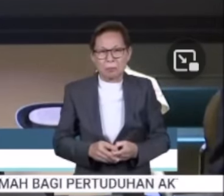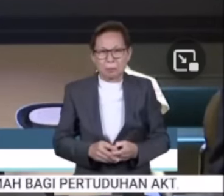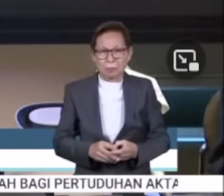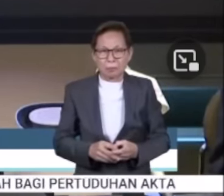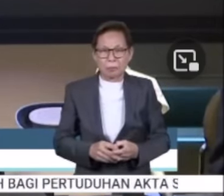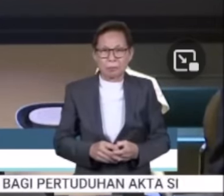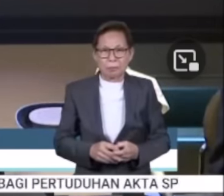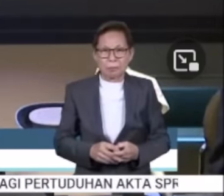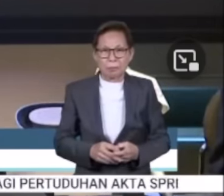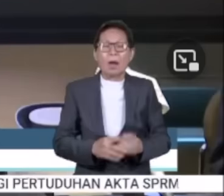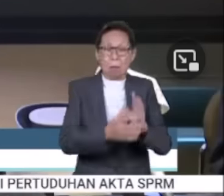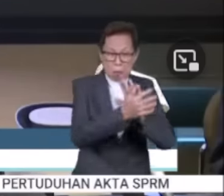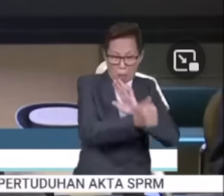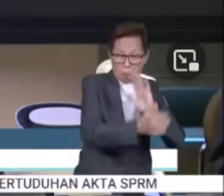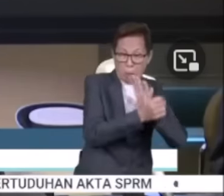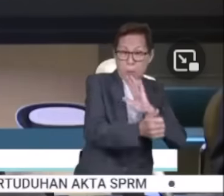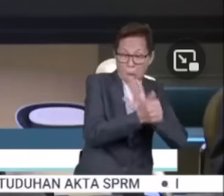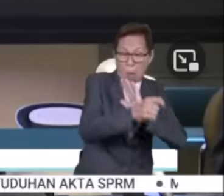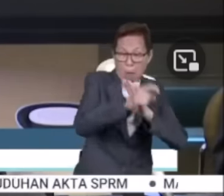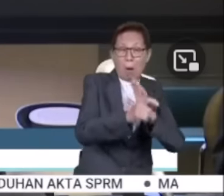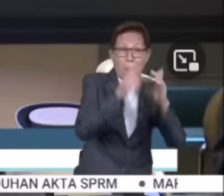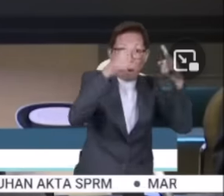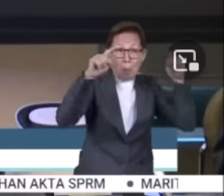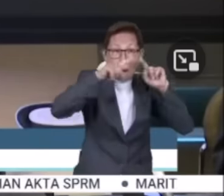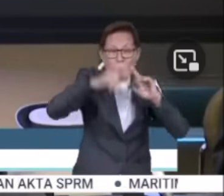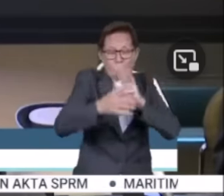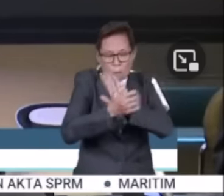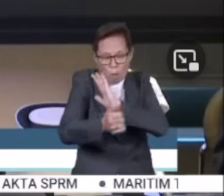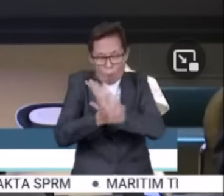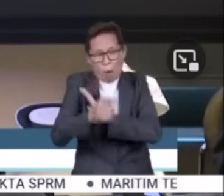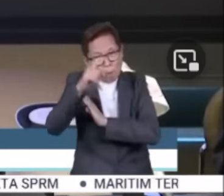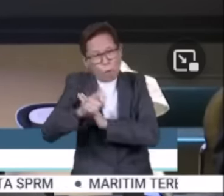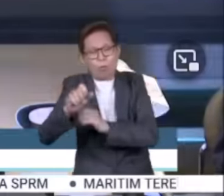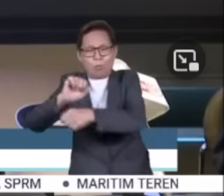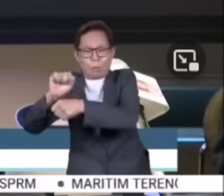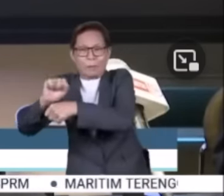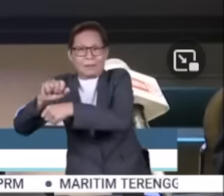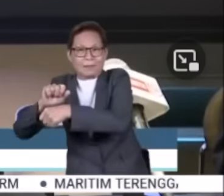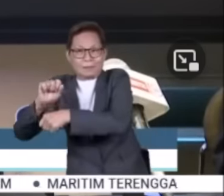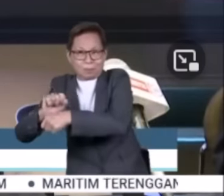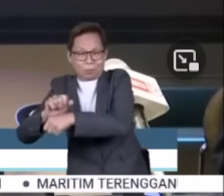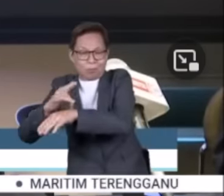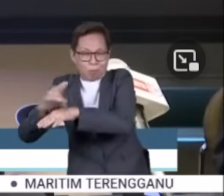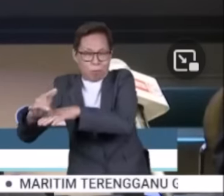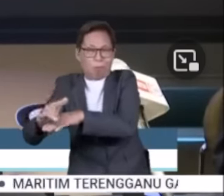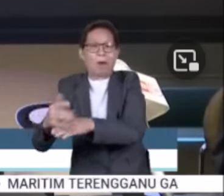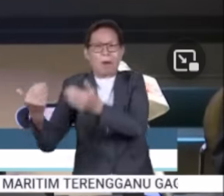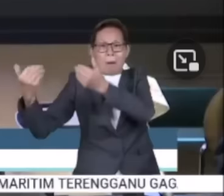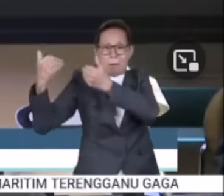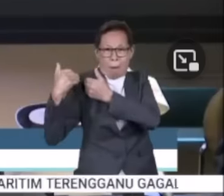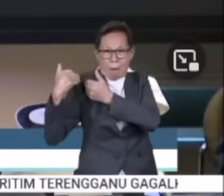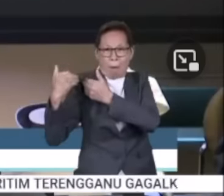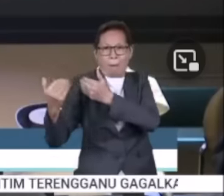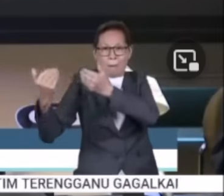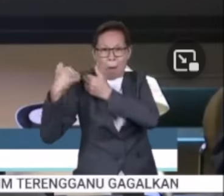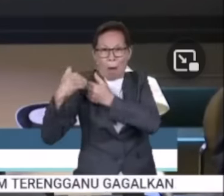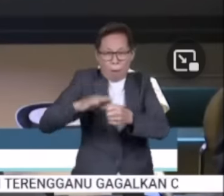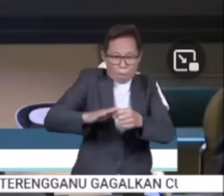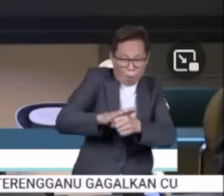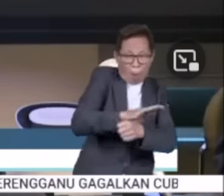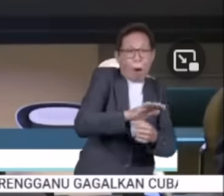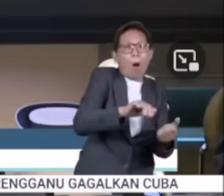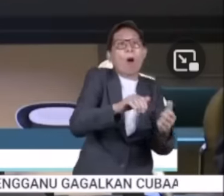keupayaan, kemahiran yang diperlukan dalam industri. So, di sinilah peranan yang boleh dilengkapkan oleh pihak